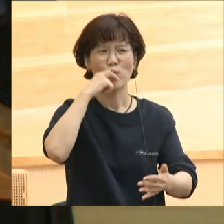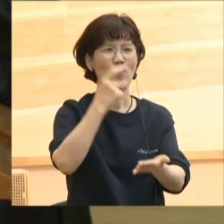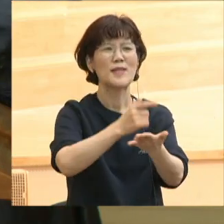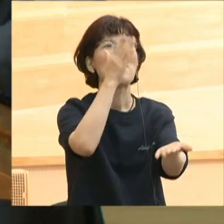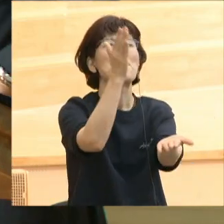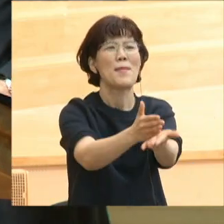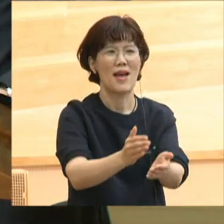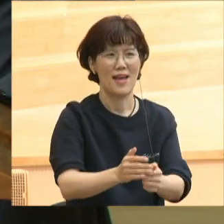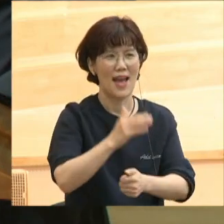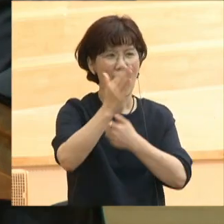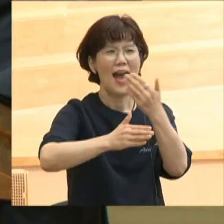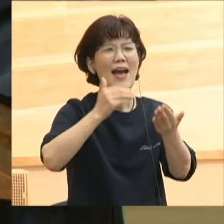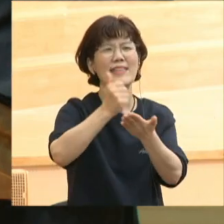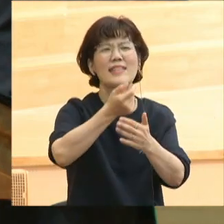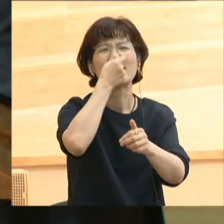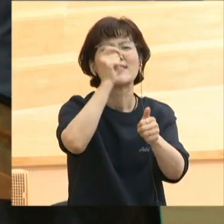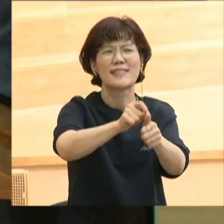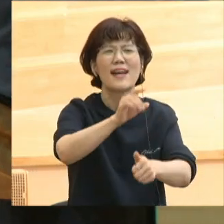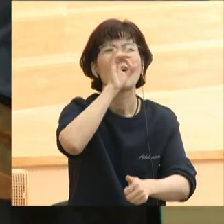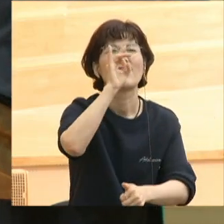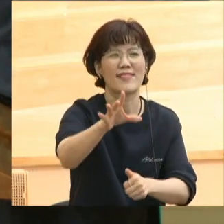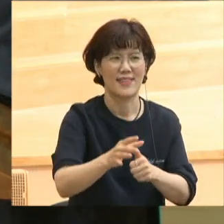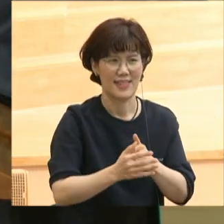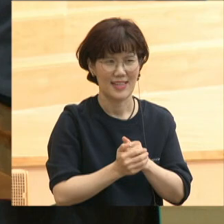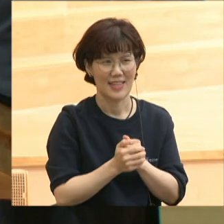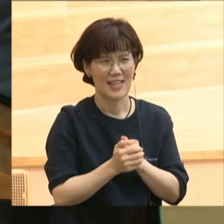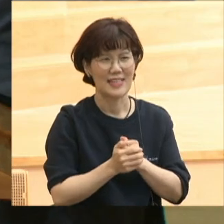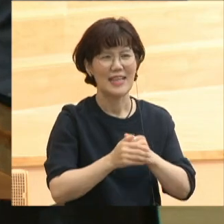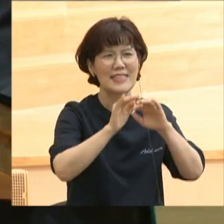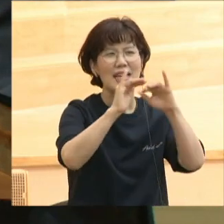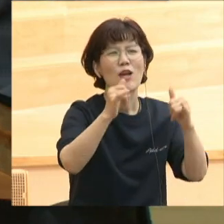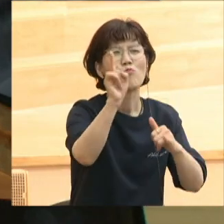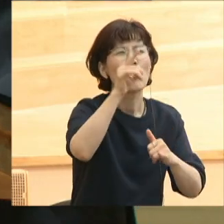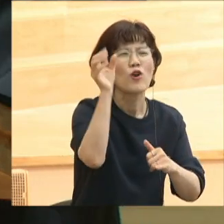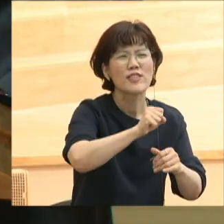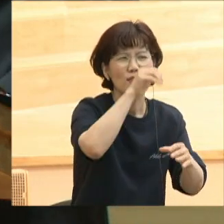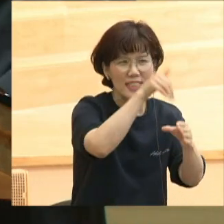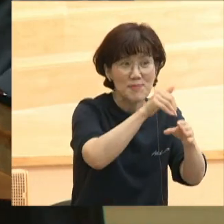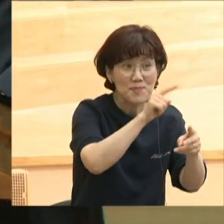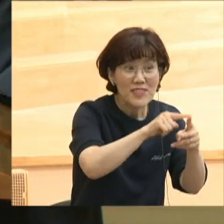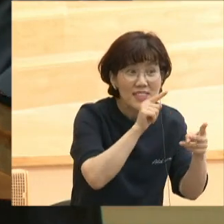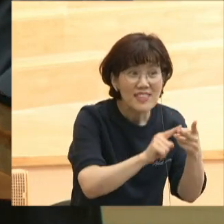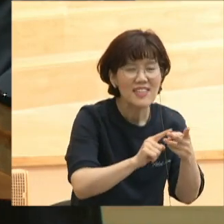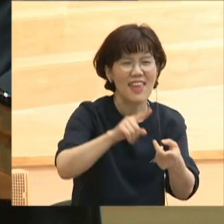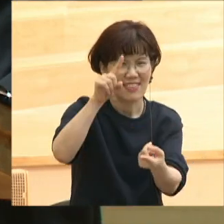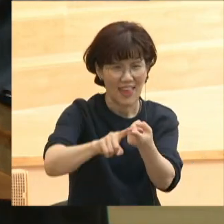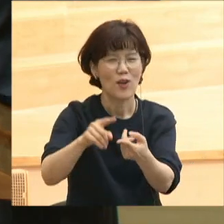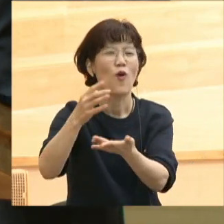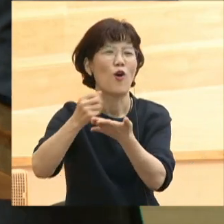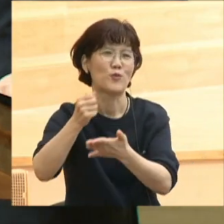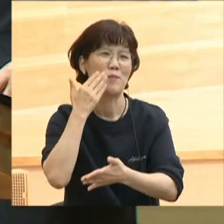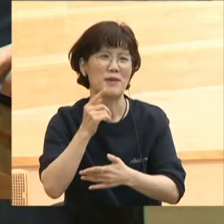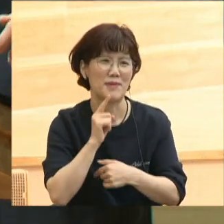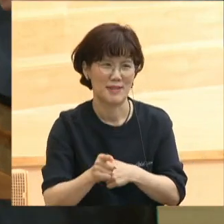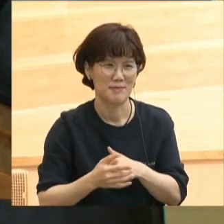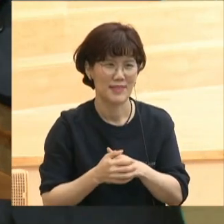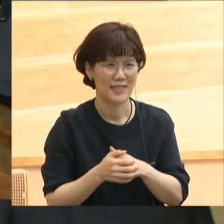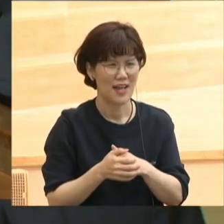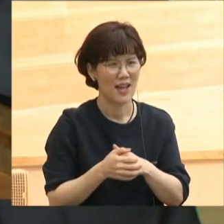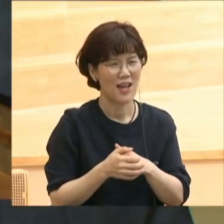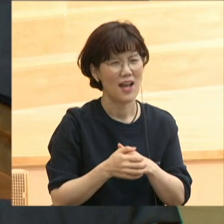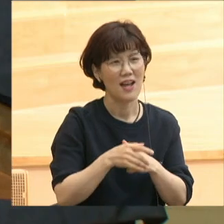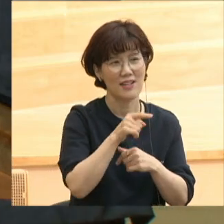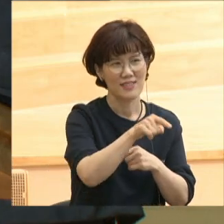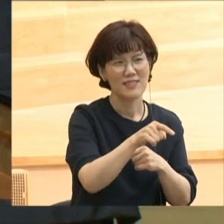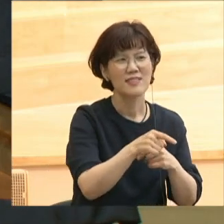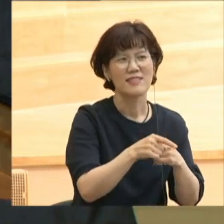속이지 말라. 하나님은 업신 여김을 받지 아니하시나니 사람이 무엇으로 심든지 그대로 거두리라. 아멘. 그런